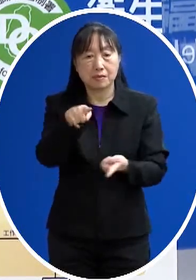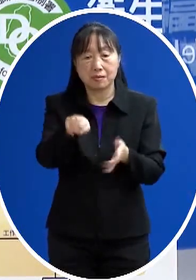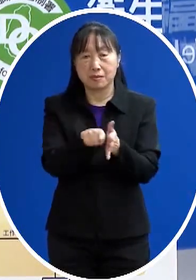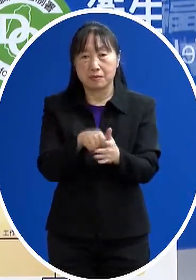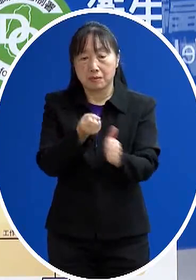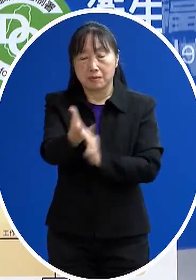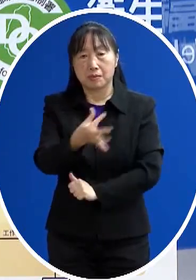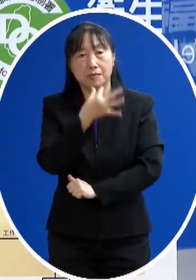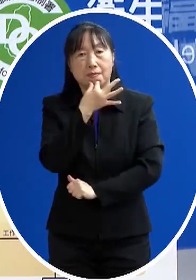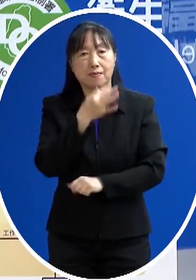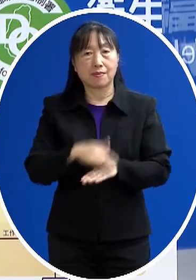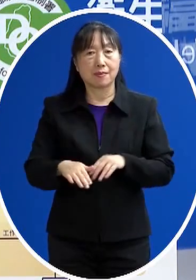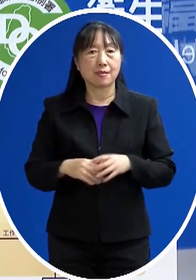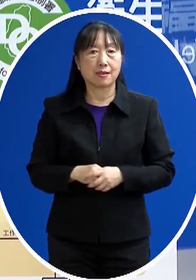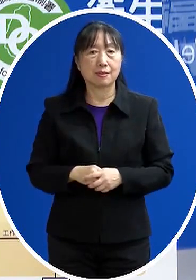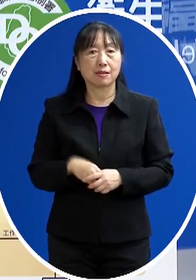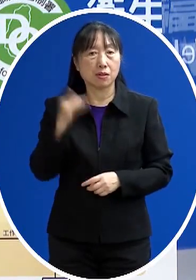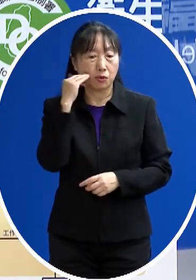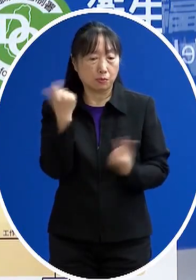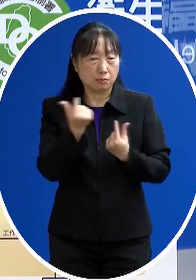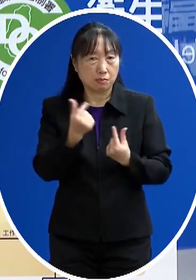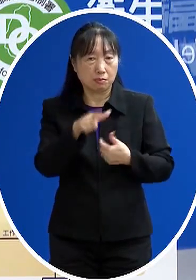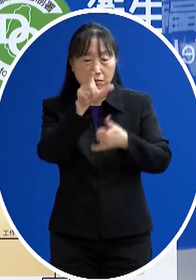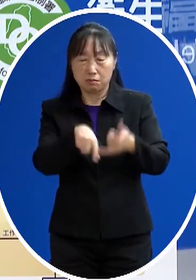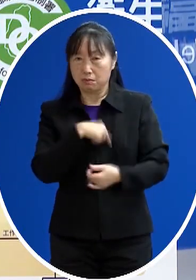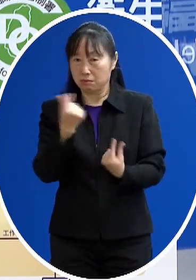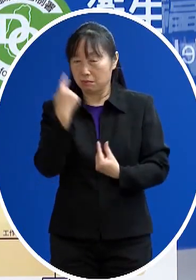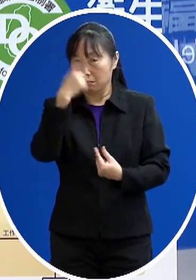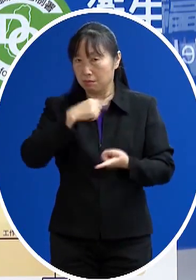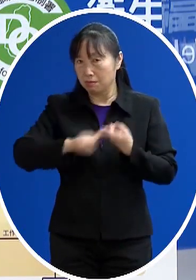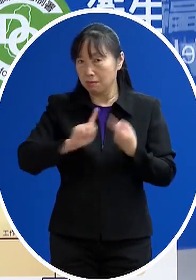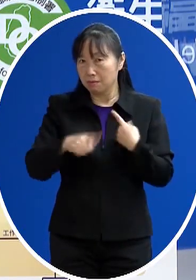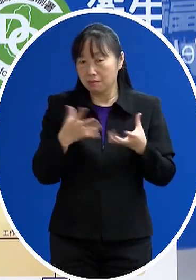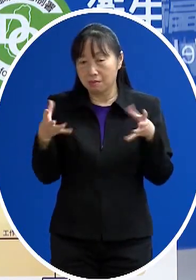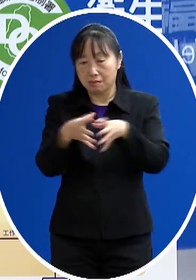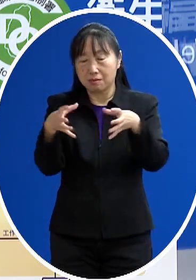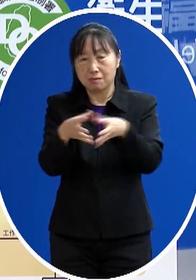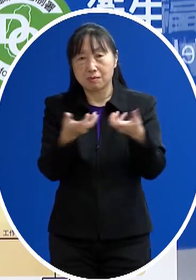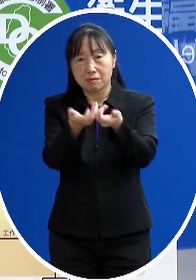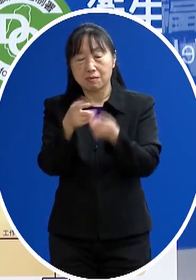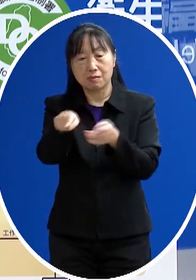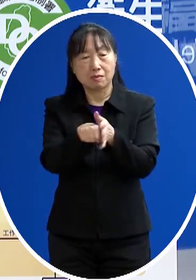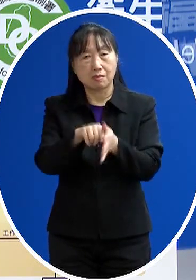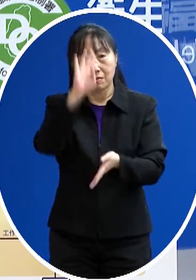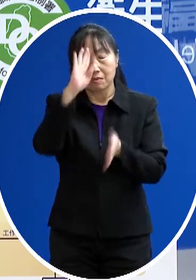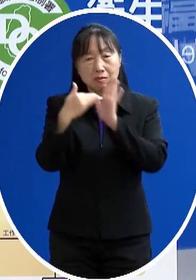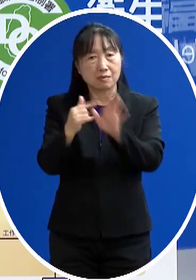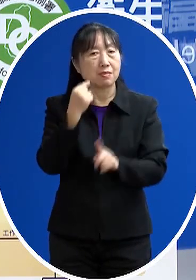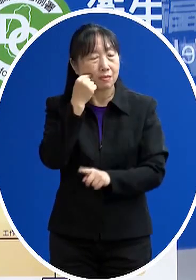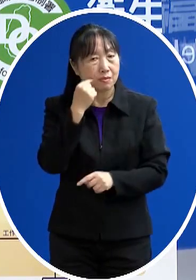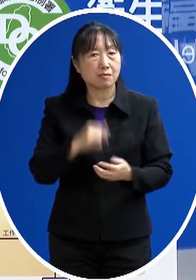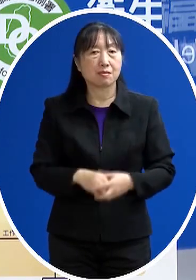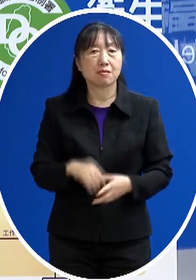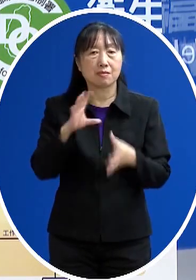的传播风险，一旦出现疑似个案或群聚事件，当会提高我们防疫的难度。会防